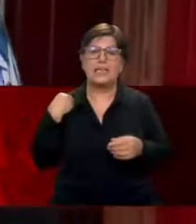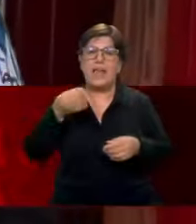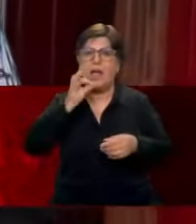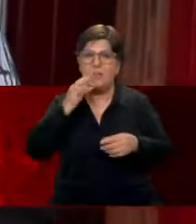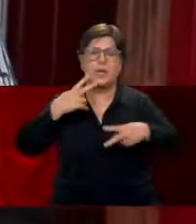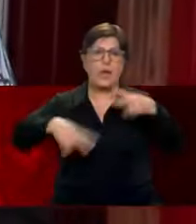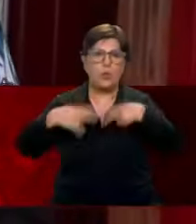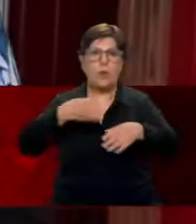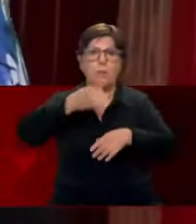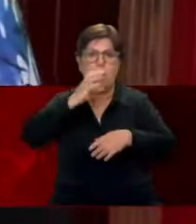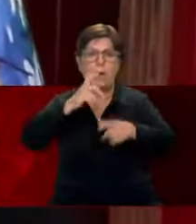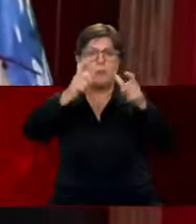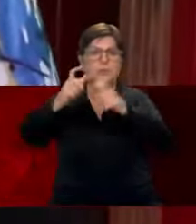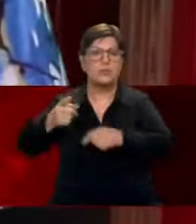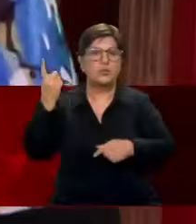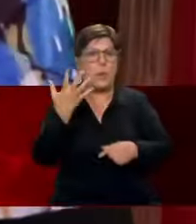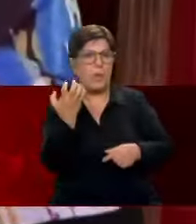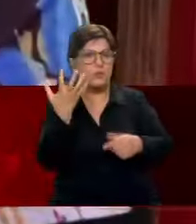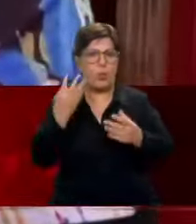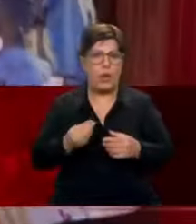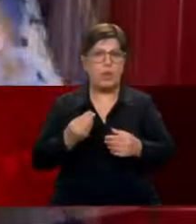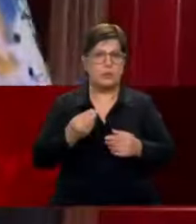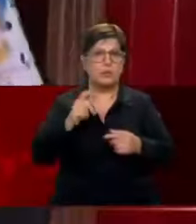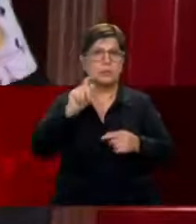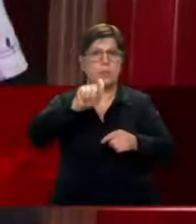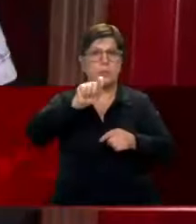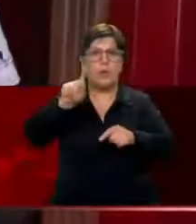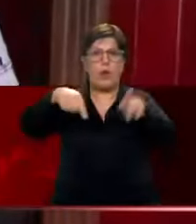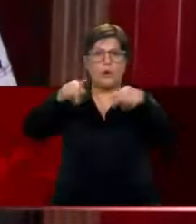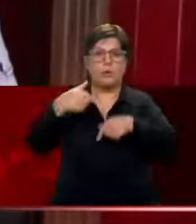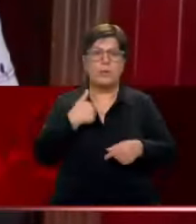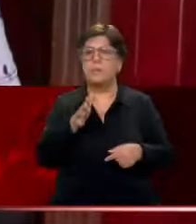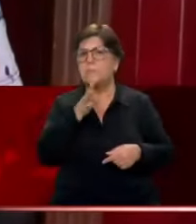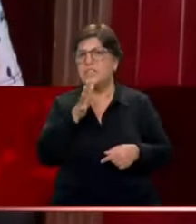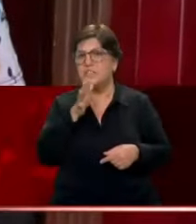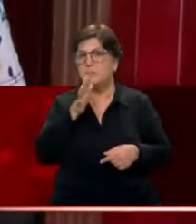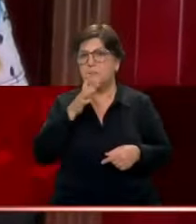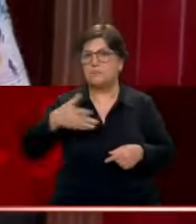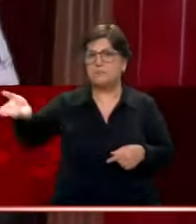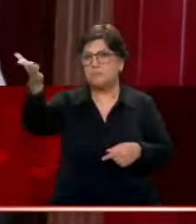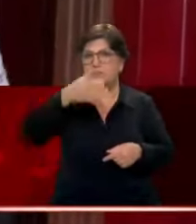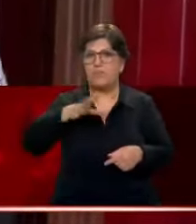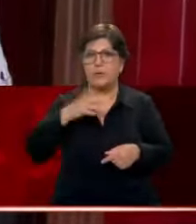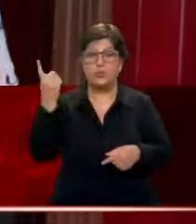restoran, bar tarzı yerlerde %5 olarak uygulanıyor. Benim bildiğim 10-15 tane mekan var şu anda.